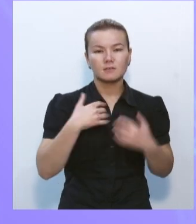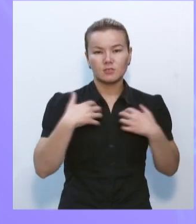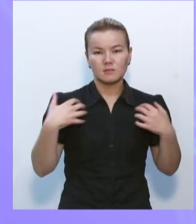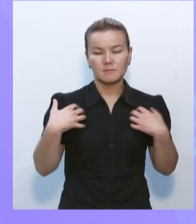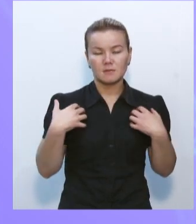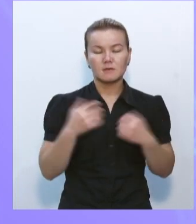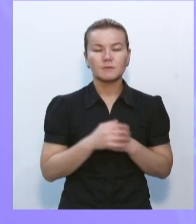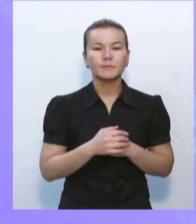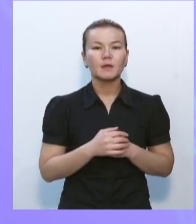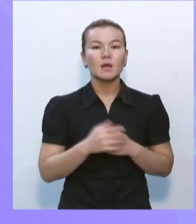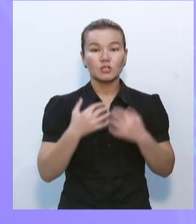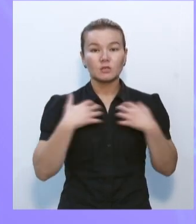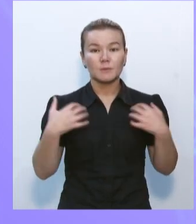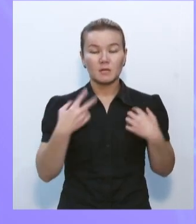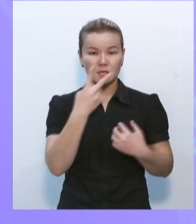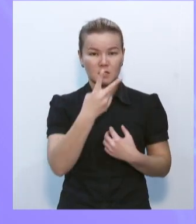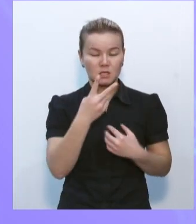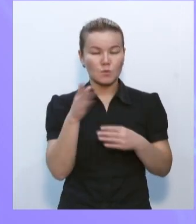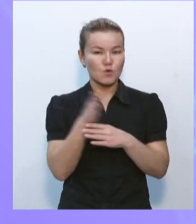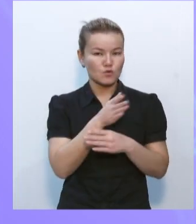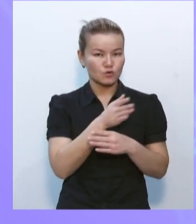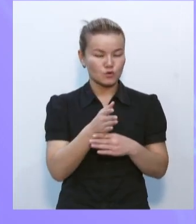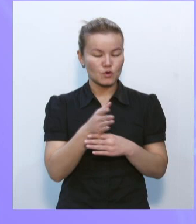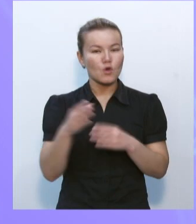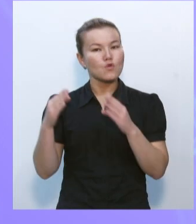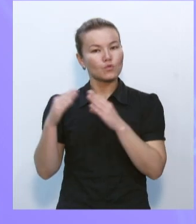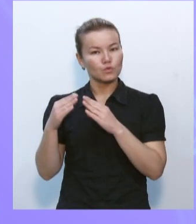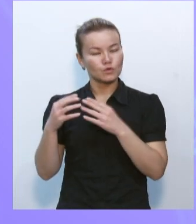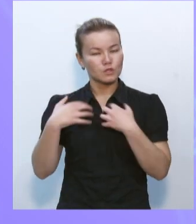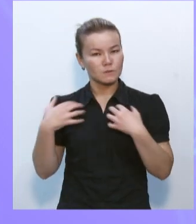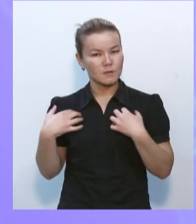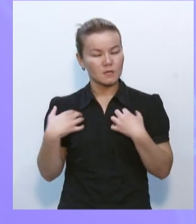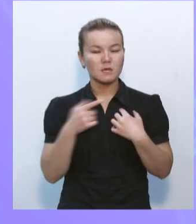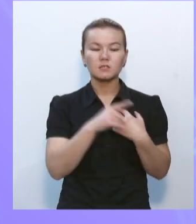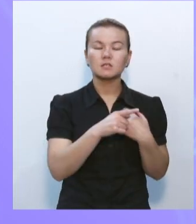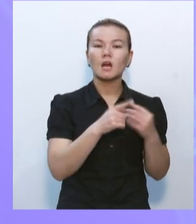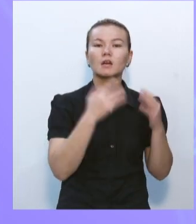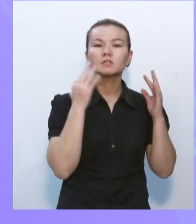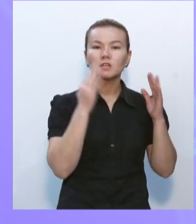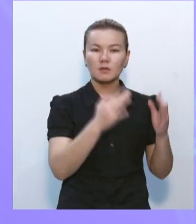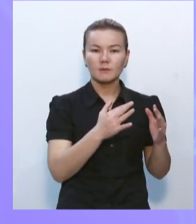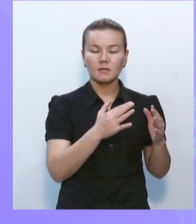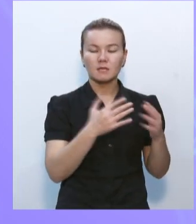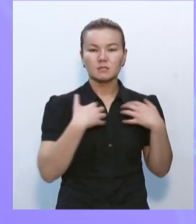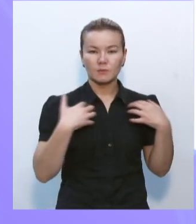Жаныбарлар экиге бөлүнөт. Үй жаныбарлары жана жапайы